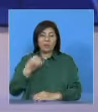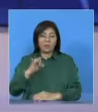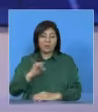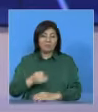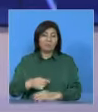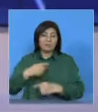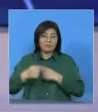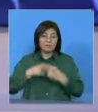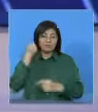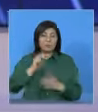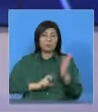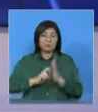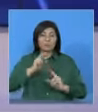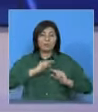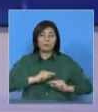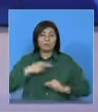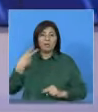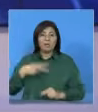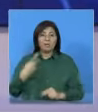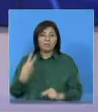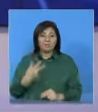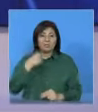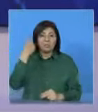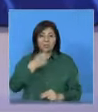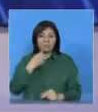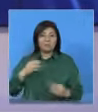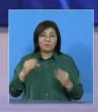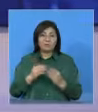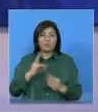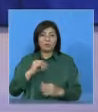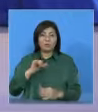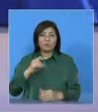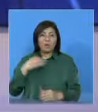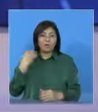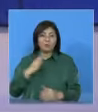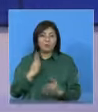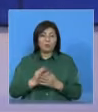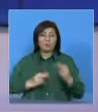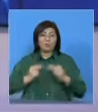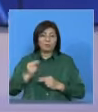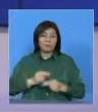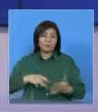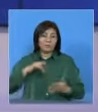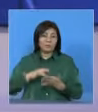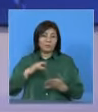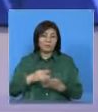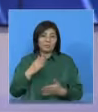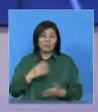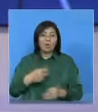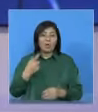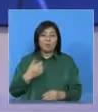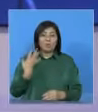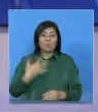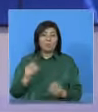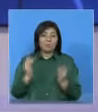начнутся в следующем году. Кроме того, в 2023 году в микрорайоне Нур-Актобе будет построен реабилитационный центр на 150